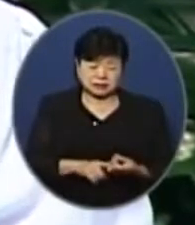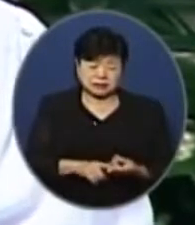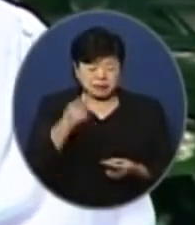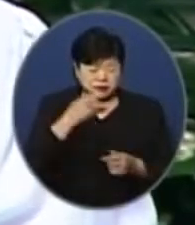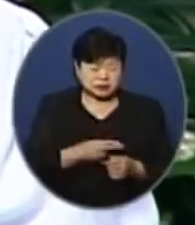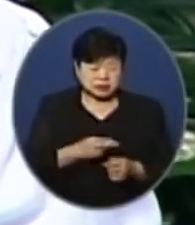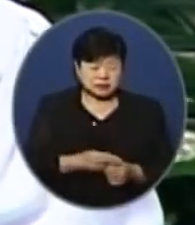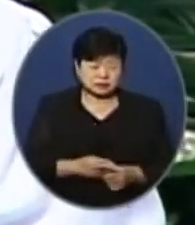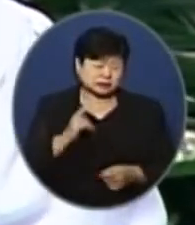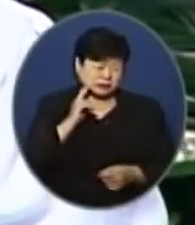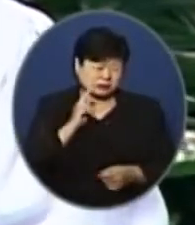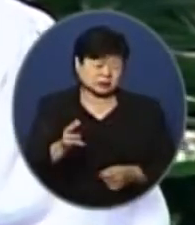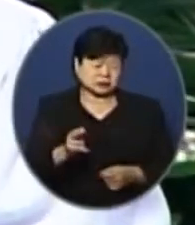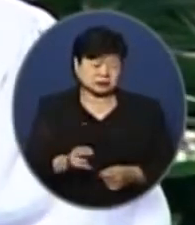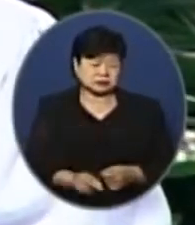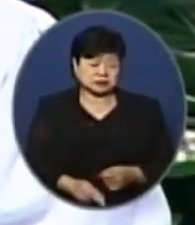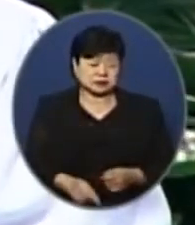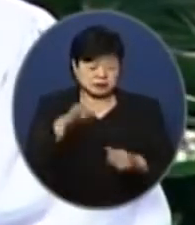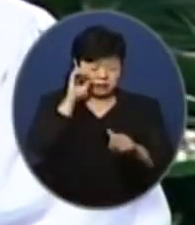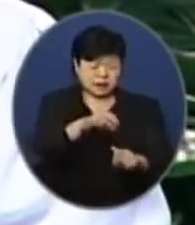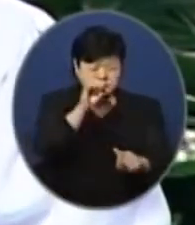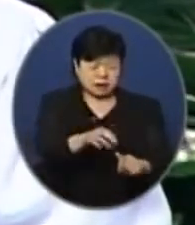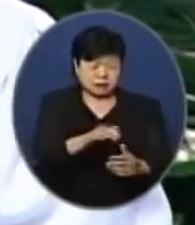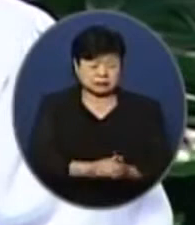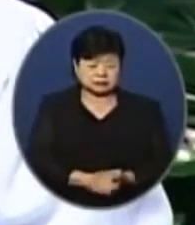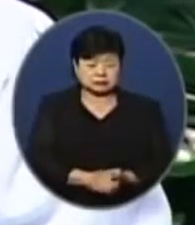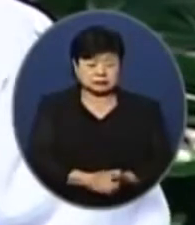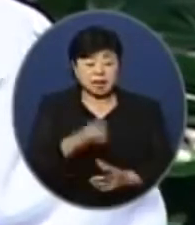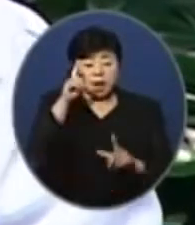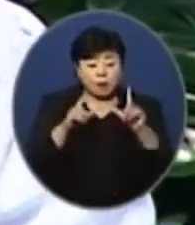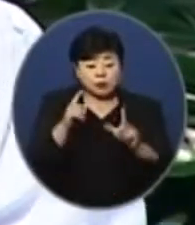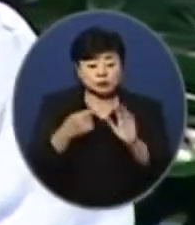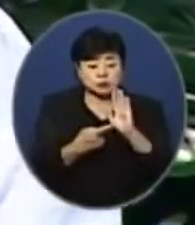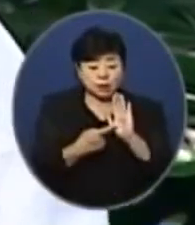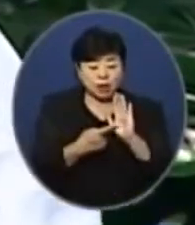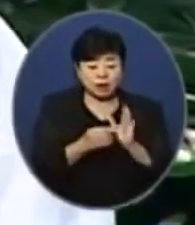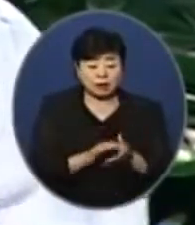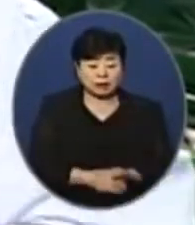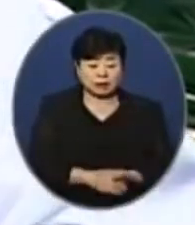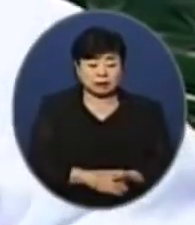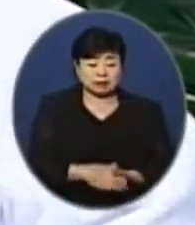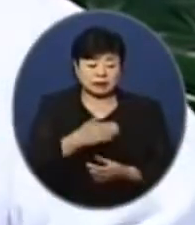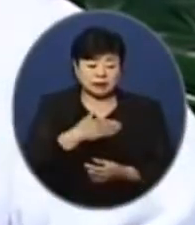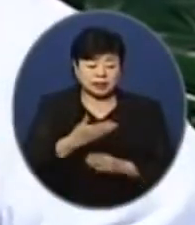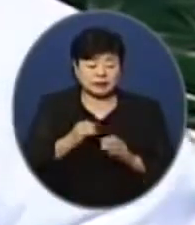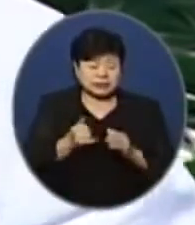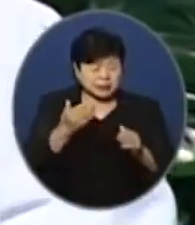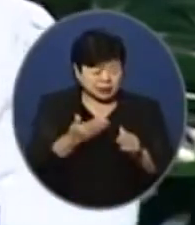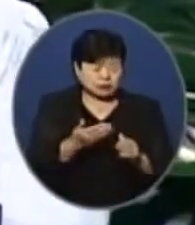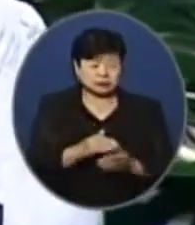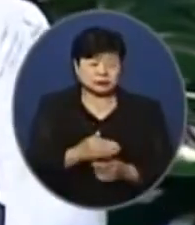바울이 심하게 경고하고 꾸짖었던 모습이 나옵니다. 나는 이방인에게로